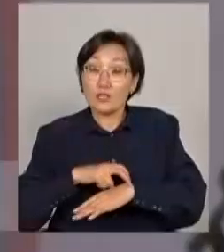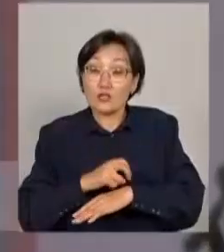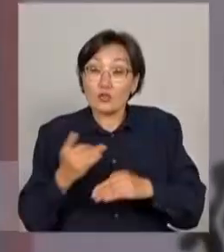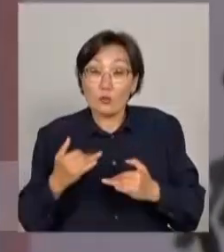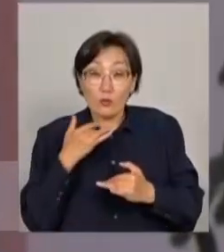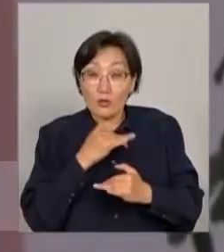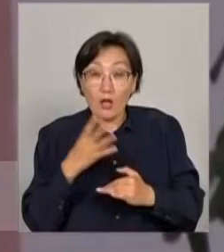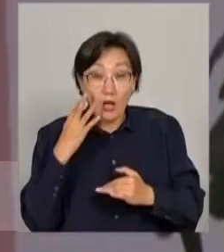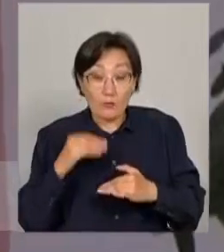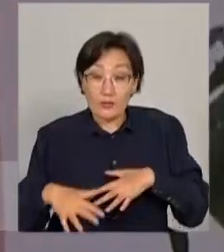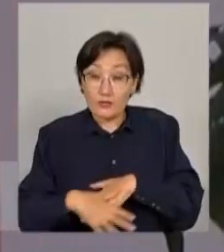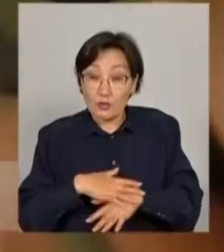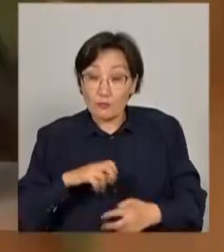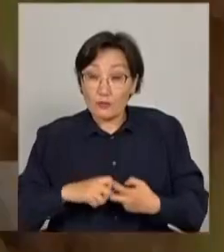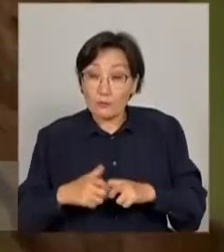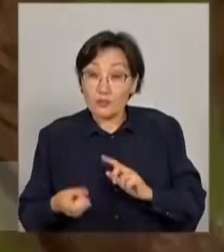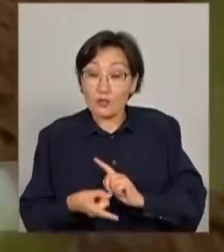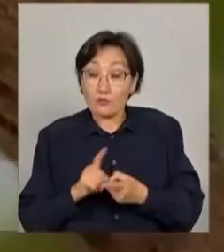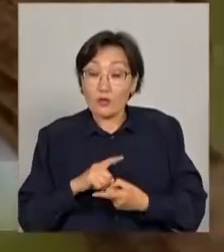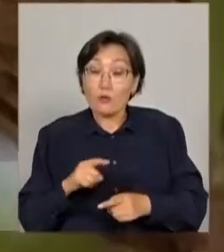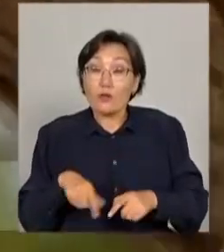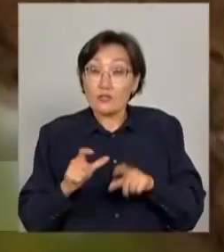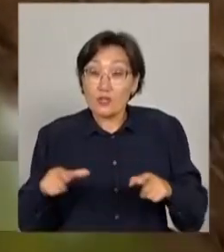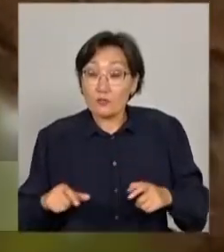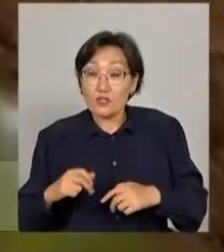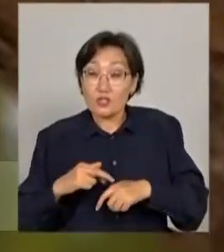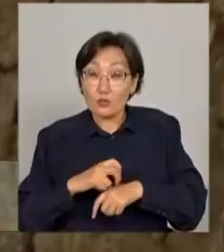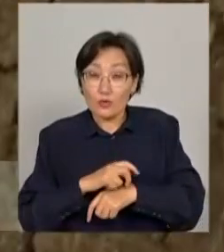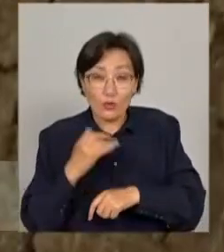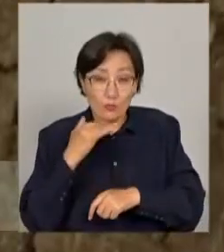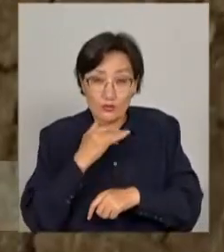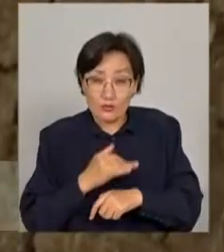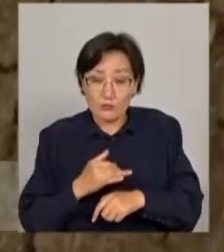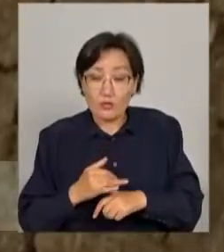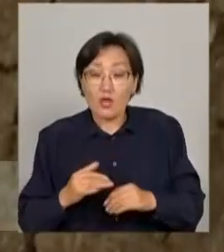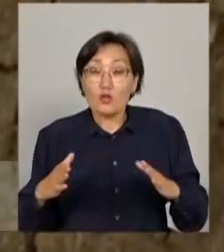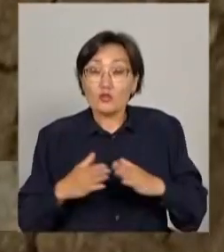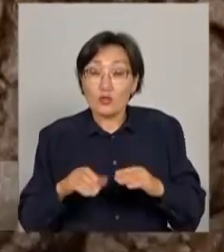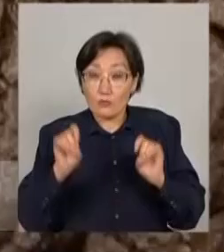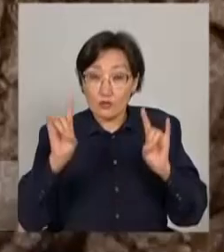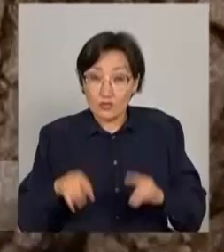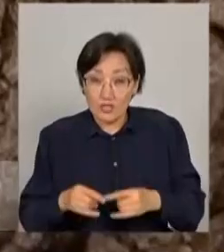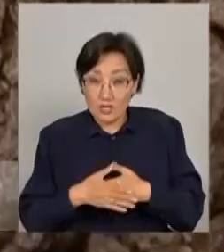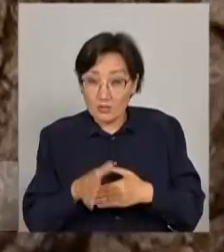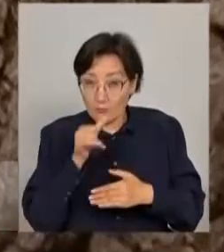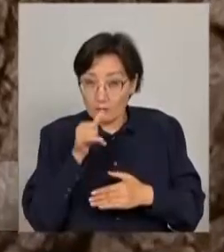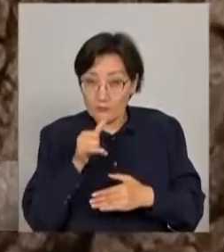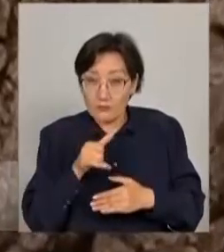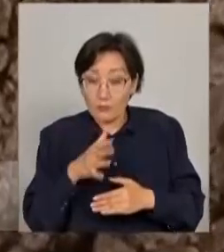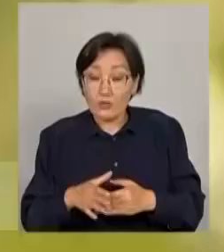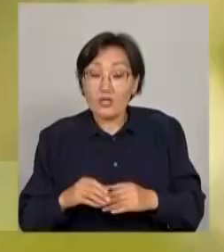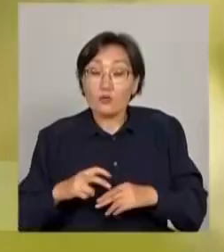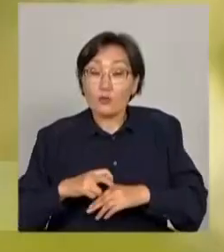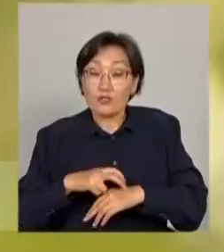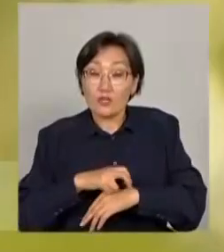көп алматылықтың мәселесіне айналды. Қала тұрғындары зиянкес қаптап кетеме деп тіпті үйдің терезесін ашқысы келмейді. Оның үстіне